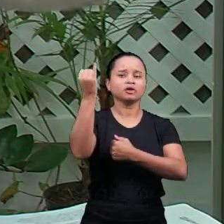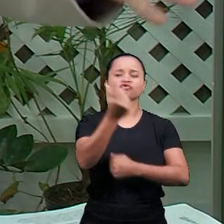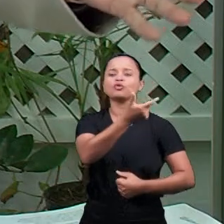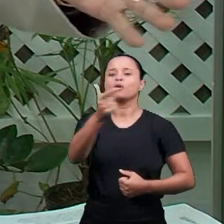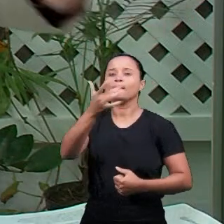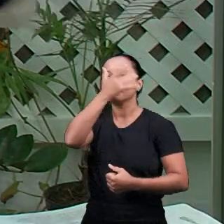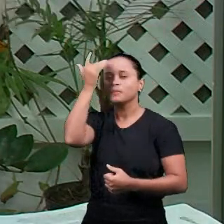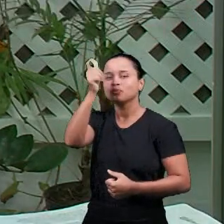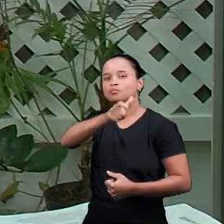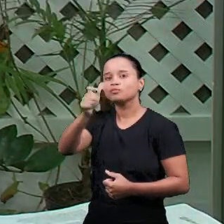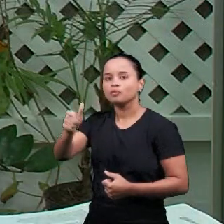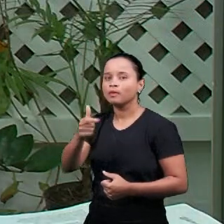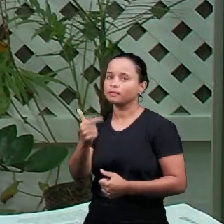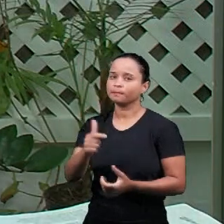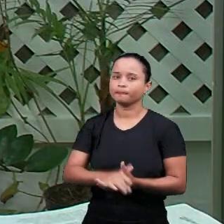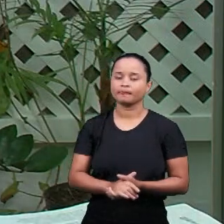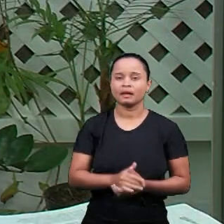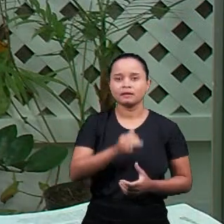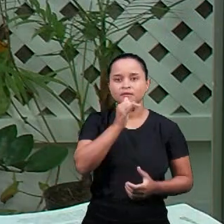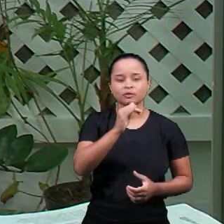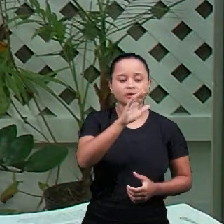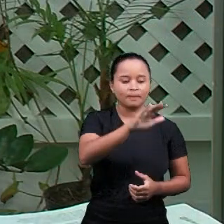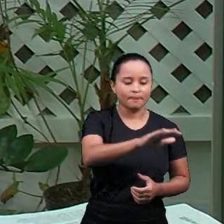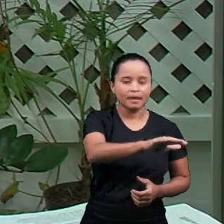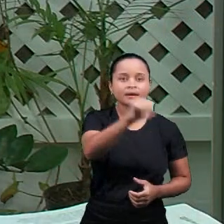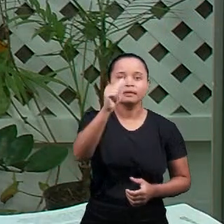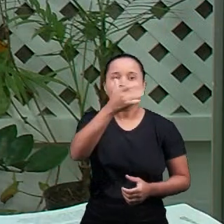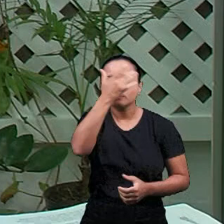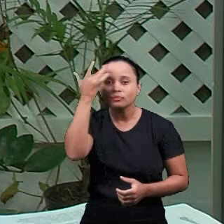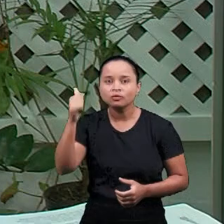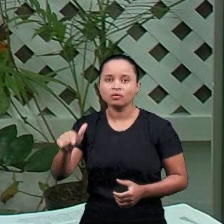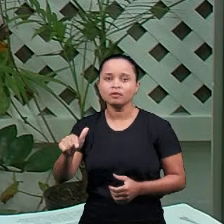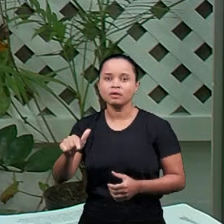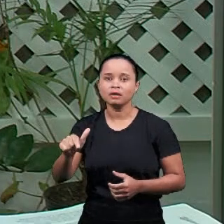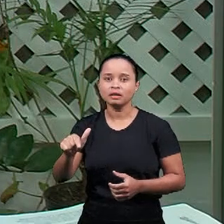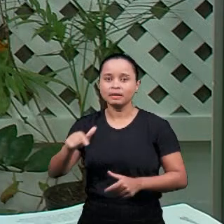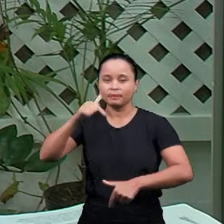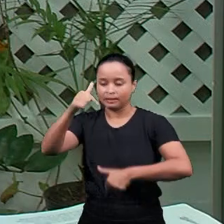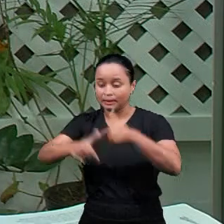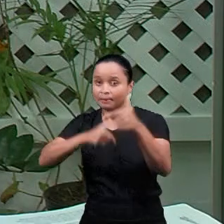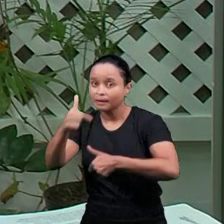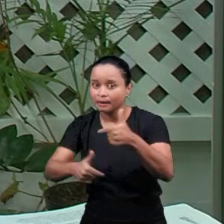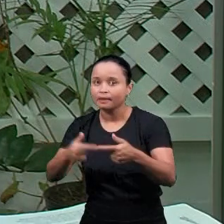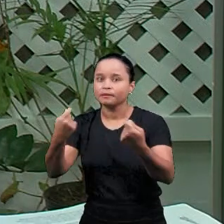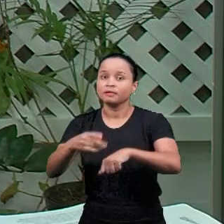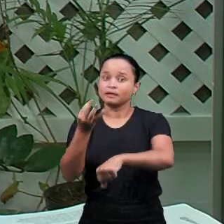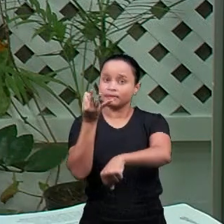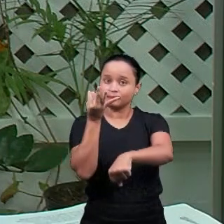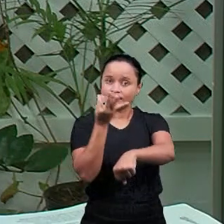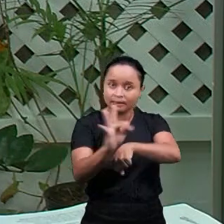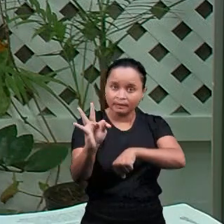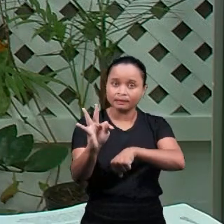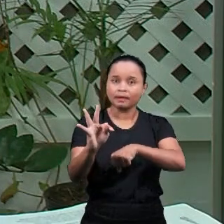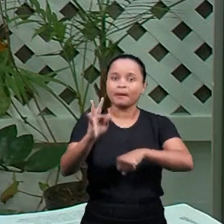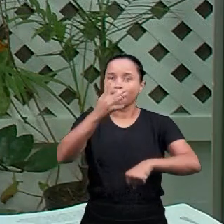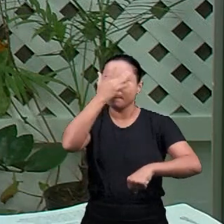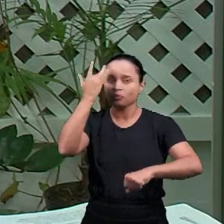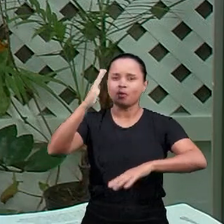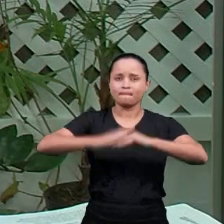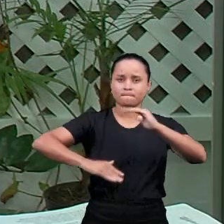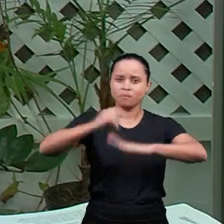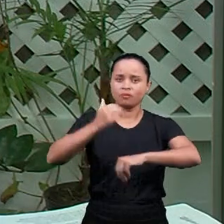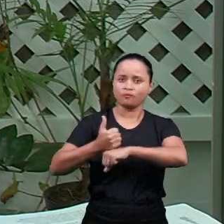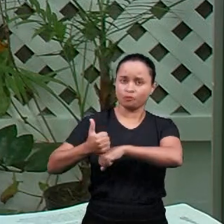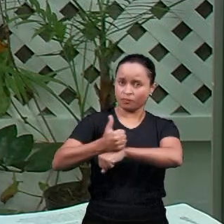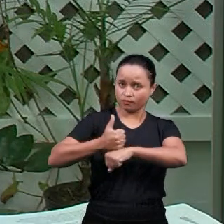euh, on prend le marché du travail, quelqu'un pour travailler comme fonctionnaire de l'Église, parce que l'Église, comme institution, a besoin de